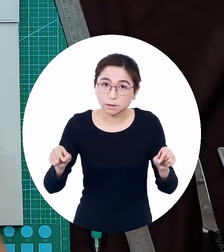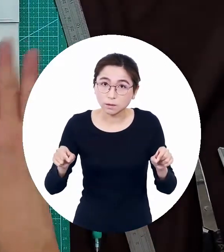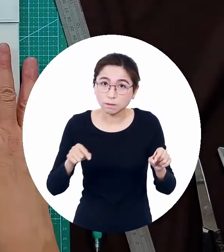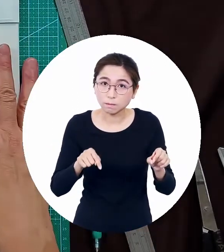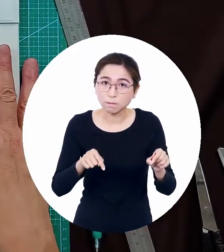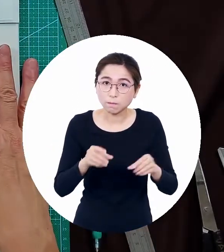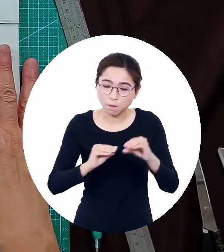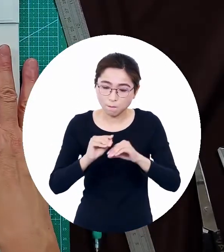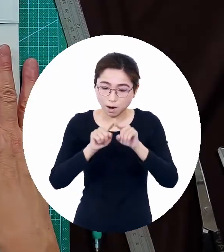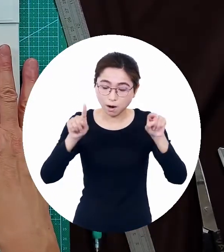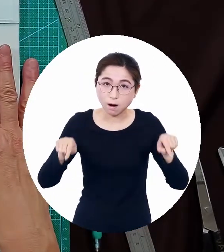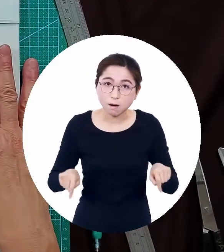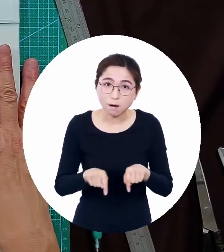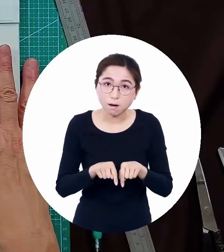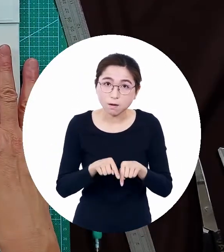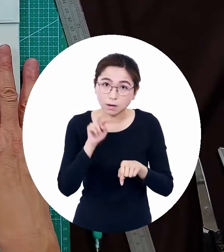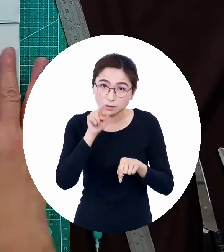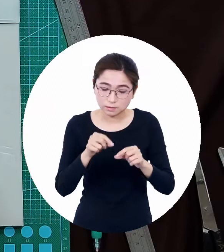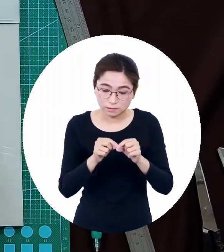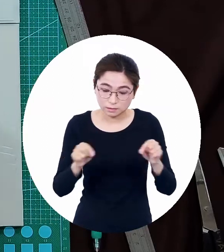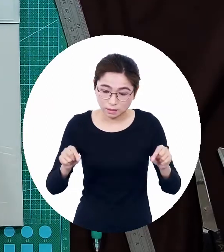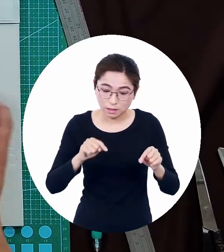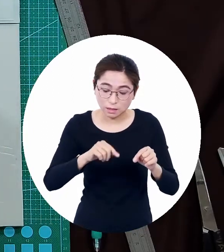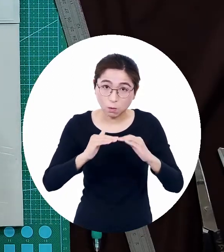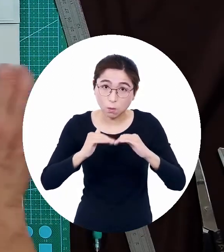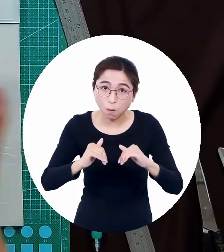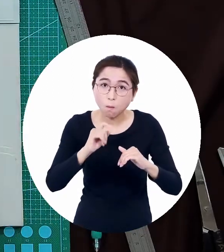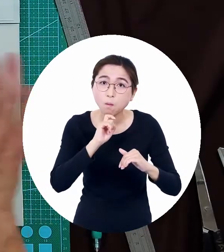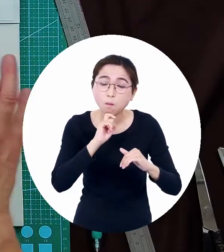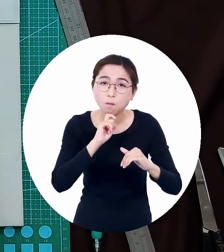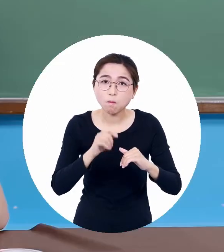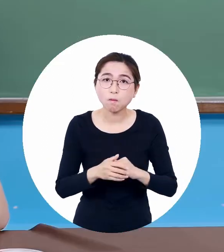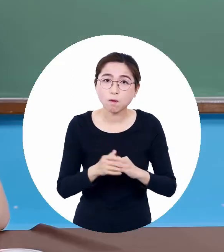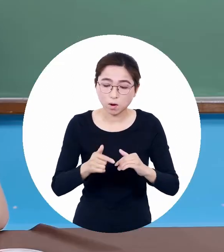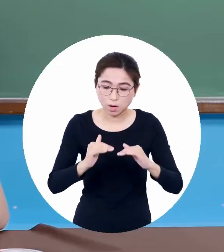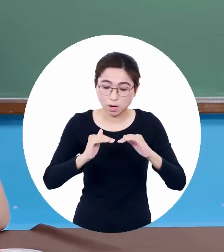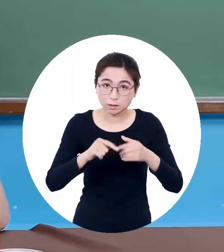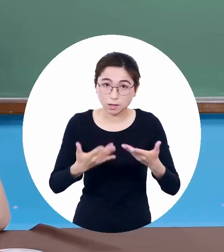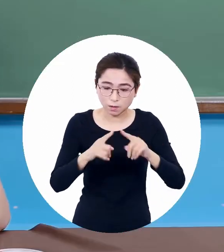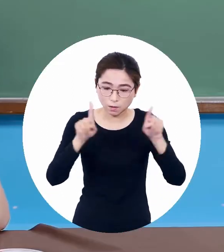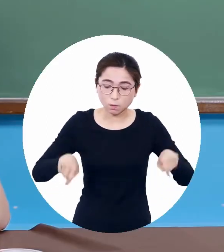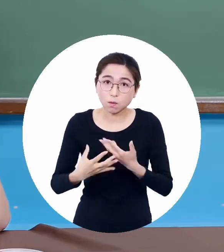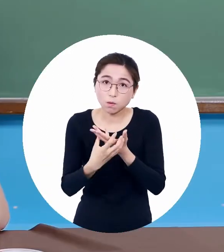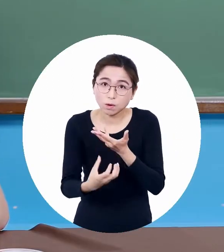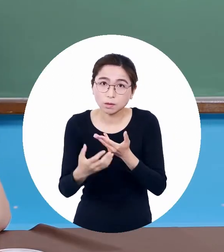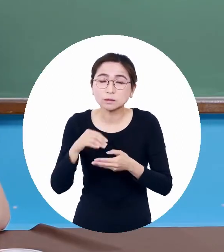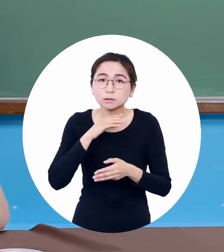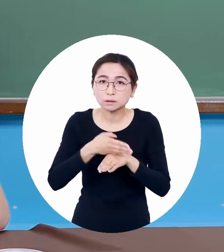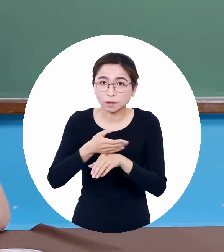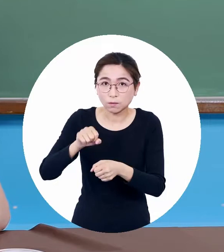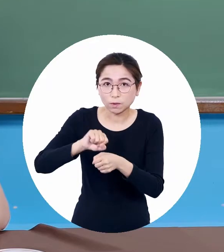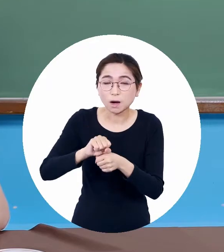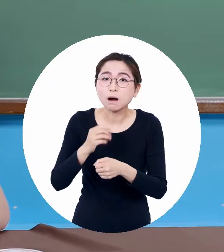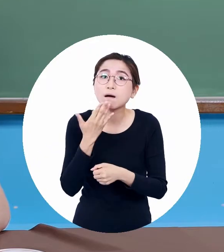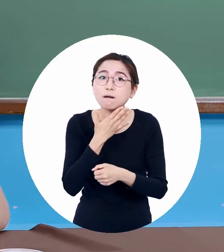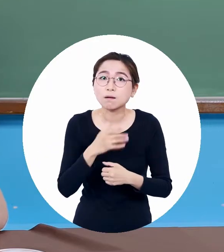喺塊模型板上邊啦。咁你見到咧線凹咗落去咧， 咁我一上呢度粒板畫，我就會上墨